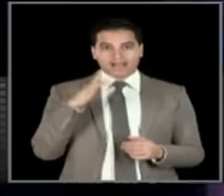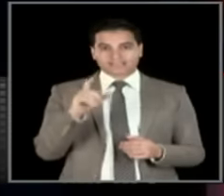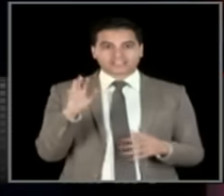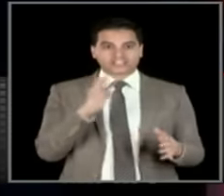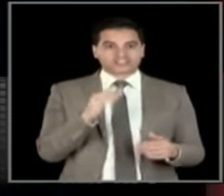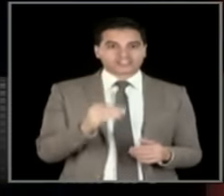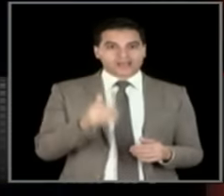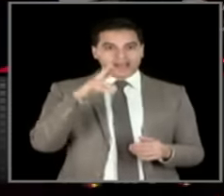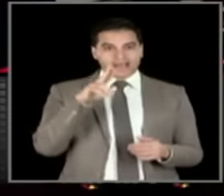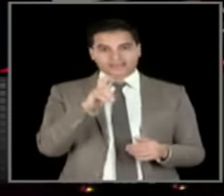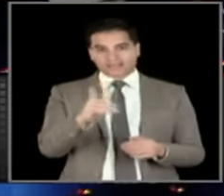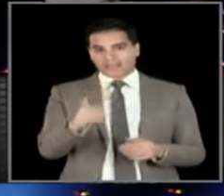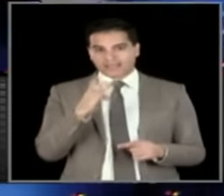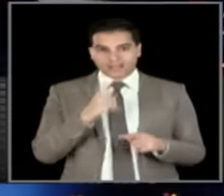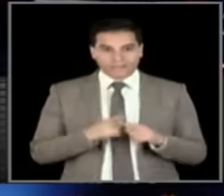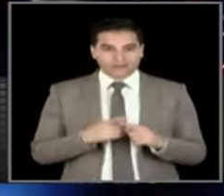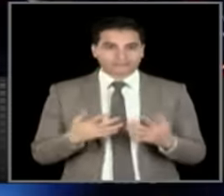إجابة خاطئة.